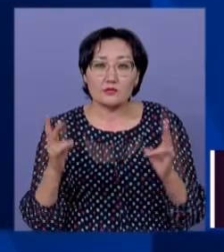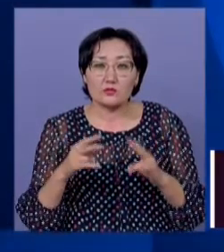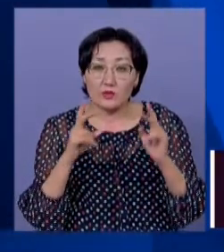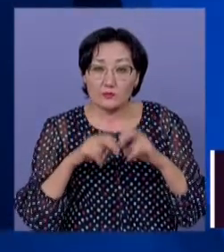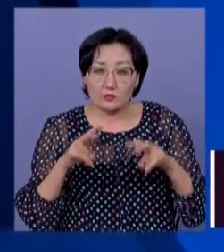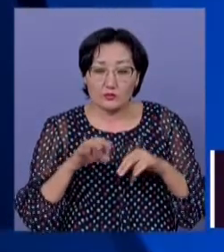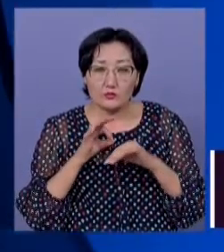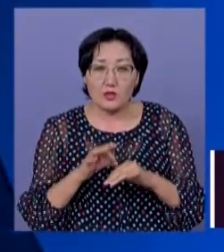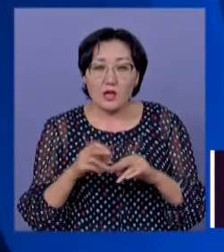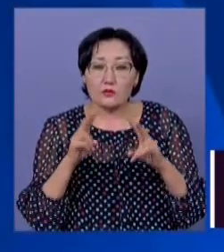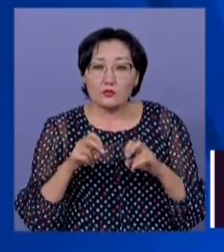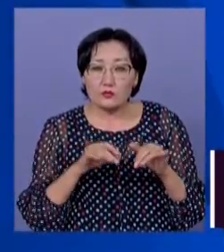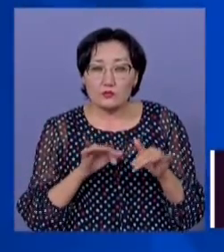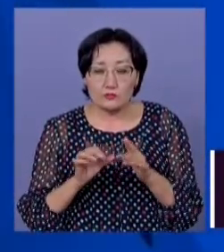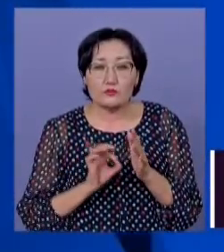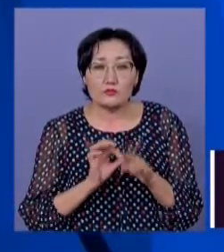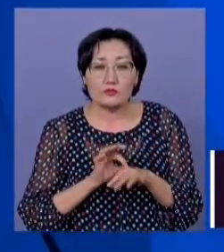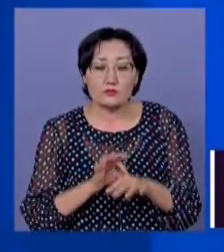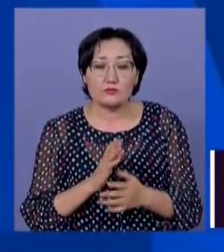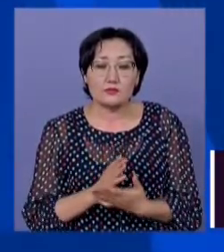сараптамалар тағайындалып, тергеу амалдары жүргізілуде.